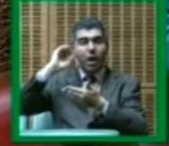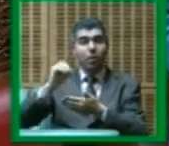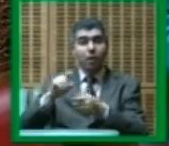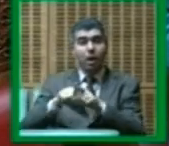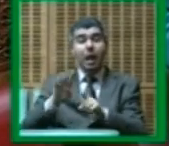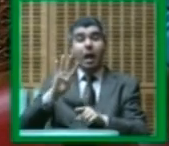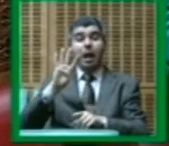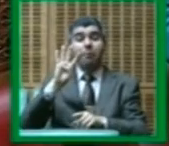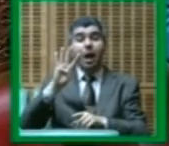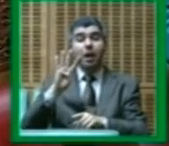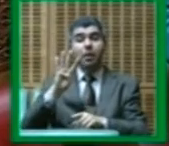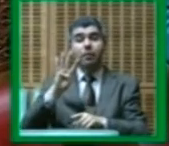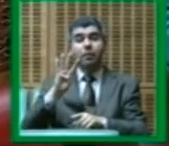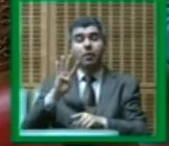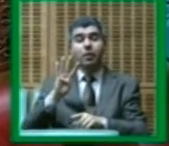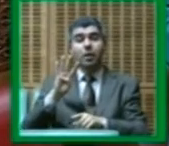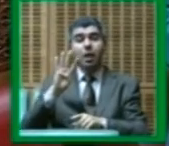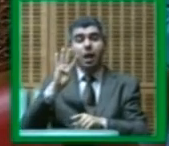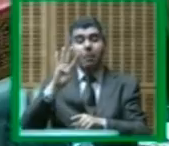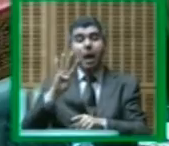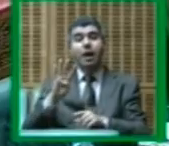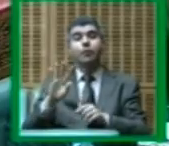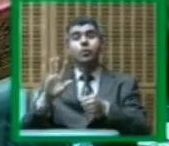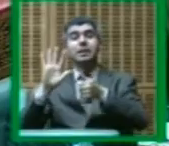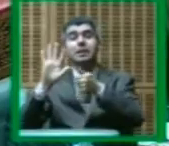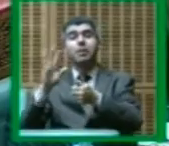4622 درهم، عفوا 4622 ملف.